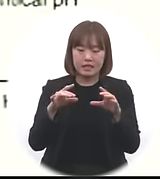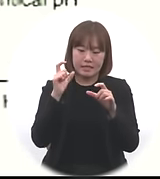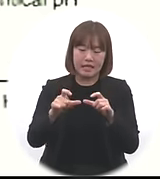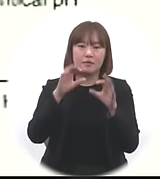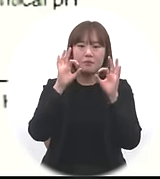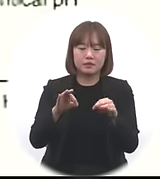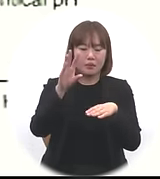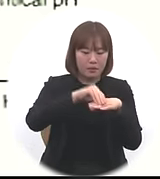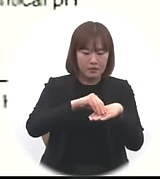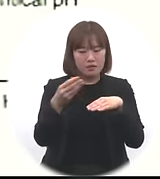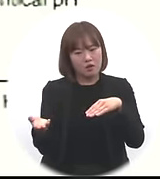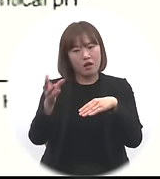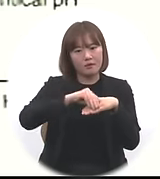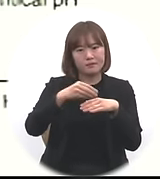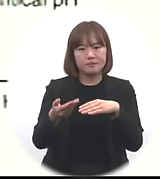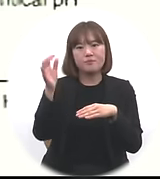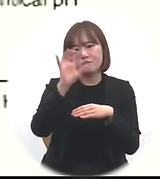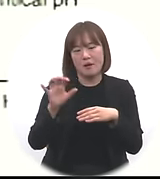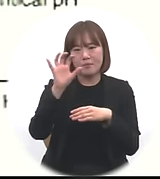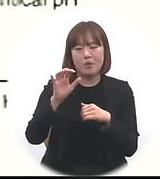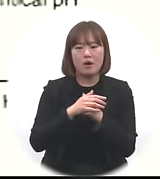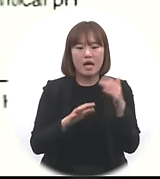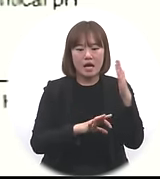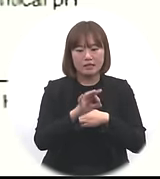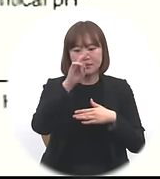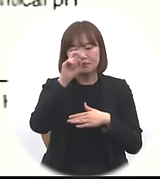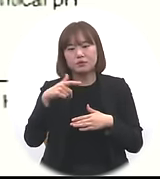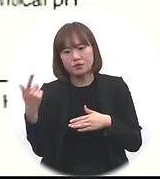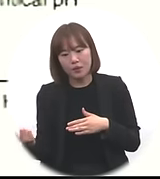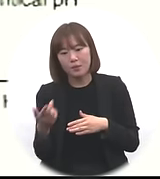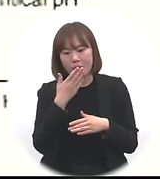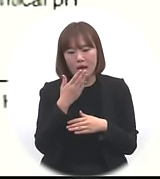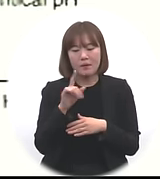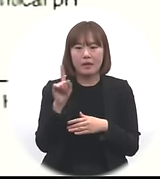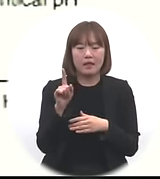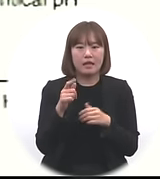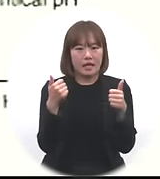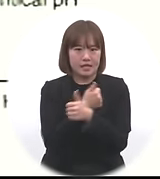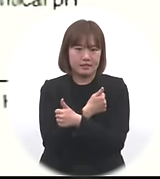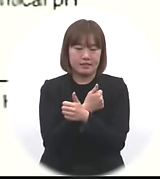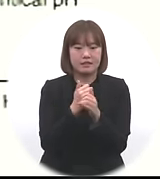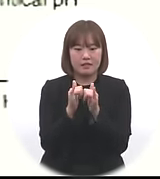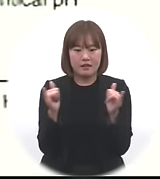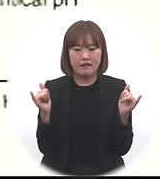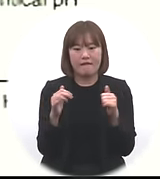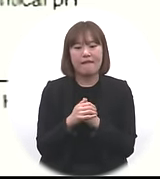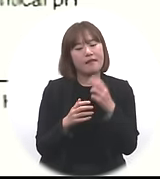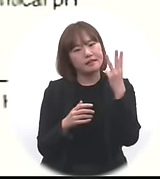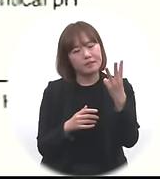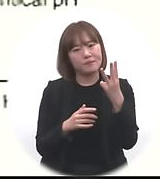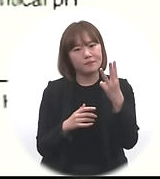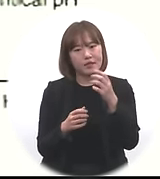보이지만 매일 녹았다부터 하고 있는 거예요. 자, 그러면 이렇게 아침, 점심, 저녁 세 끼를 먹고 중간에 아무것도 안 먹는 아저씨 같은 사람들은 위기